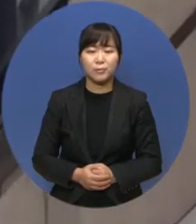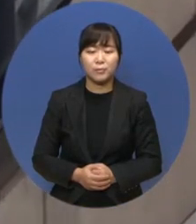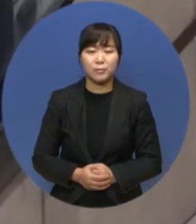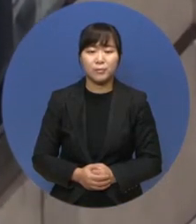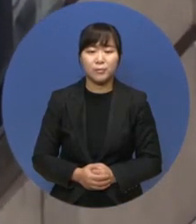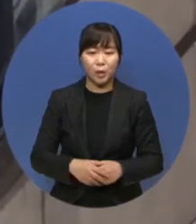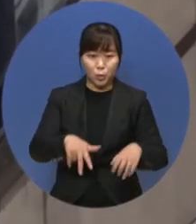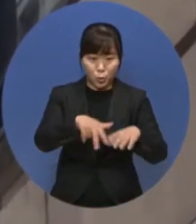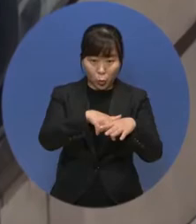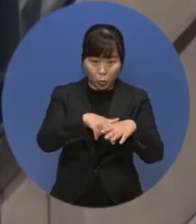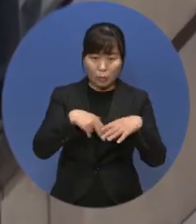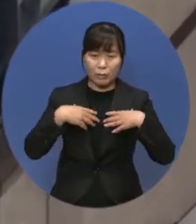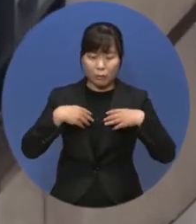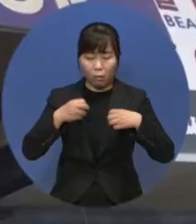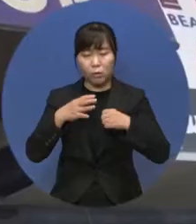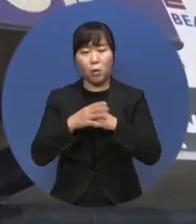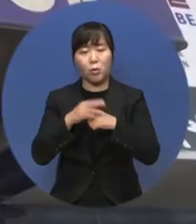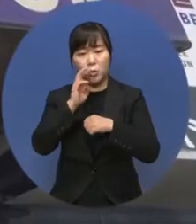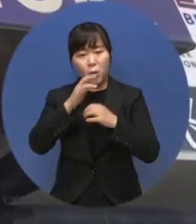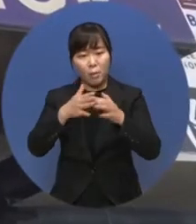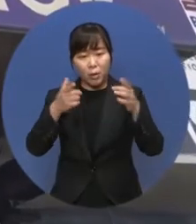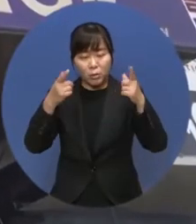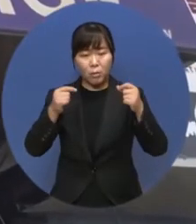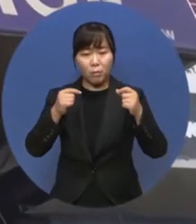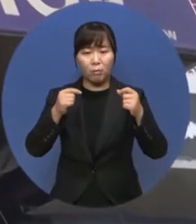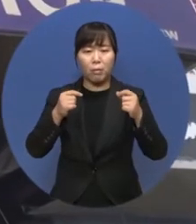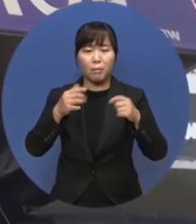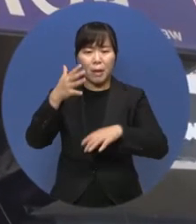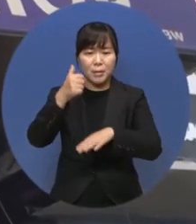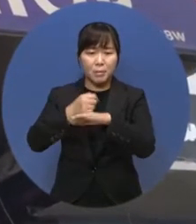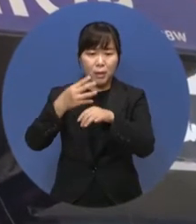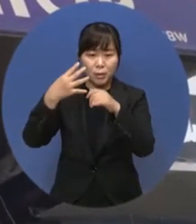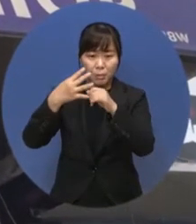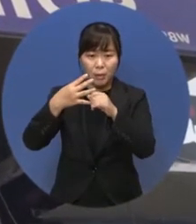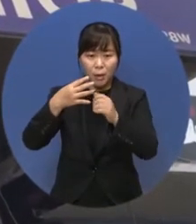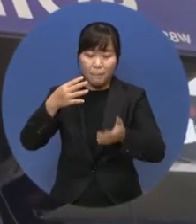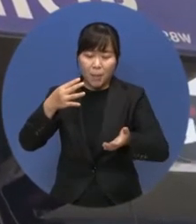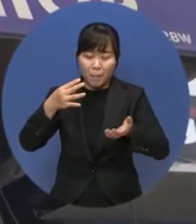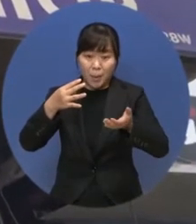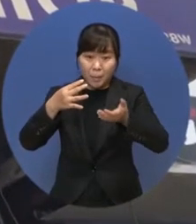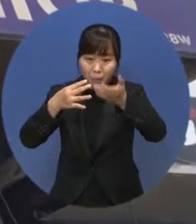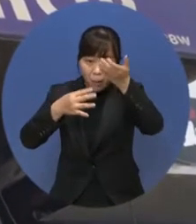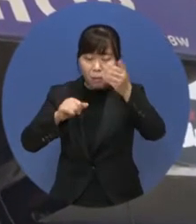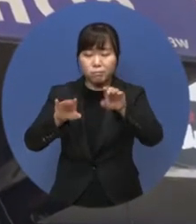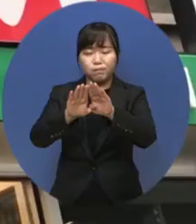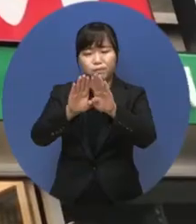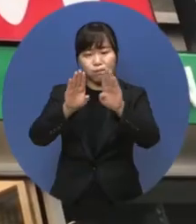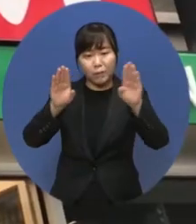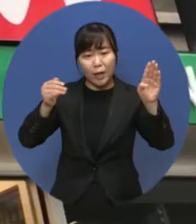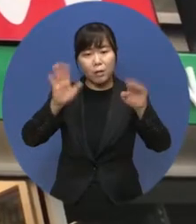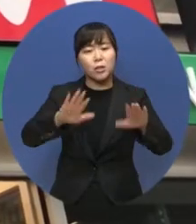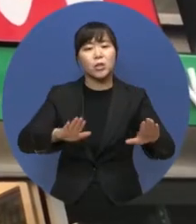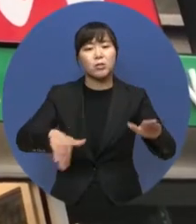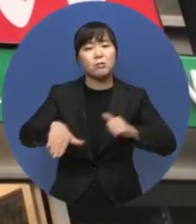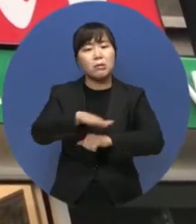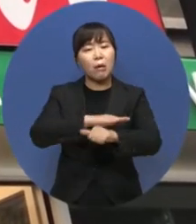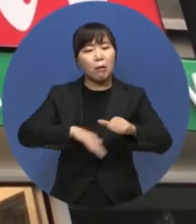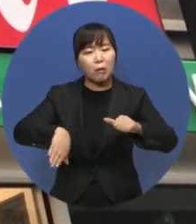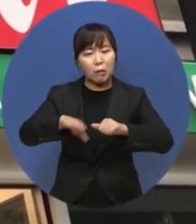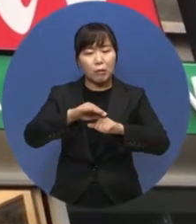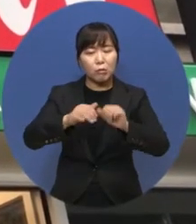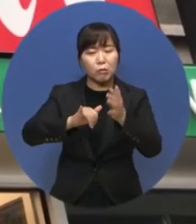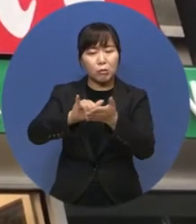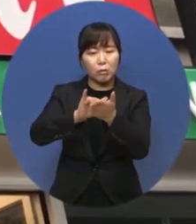종교기관 사우나 노래방 등을 포함한 마지막 4단계가 단계별로 픈 하고 있는 가운데 여전히 형평성 인한